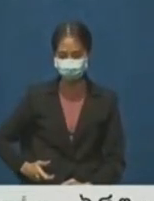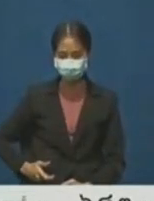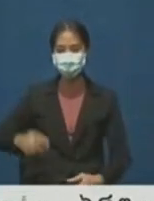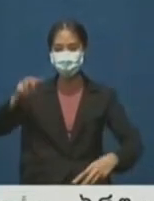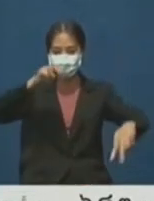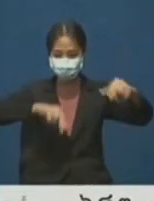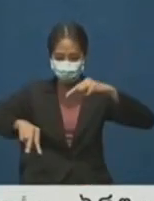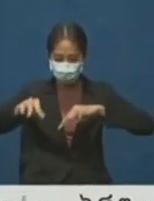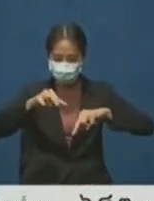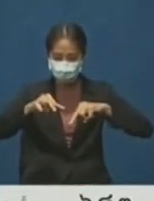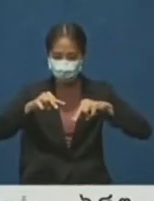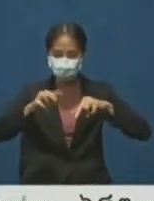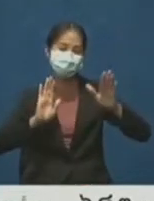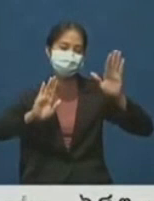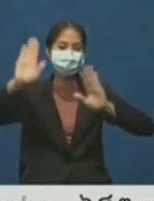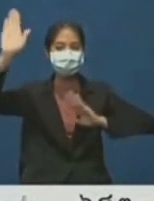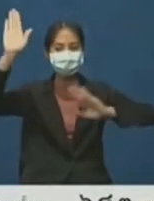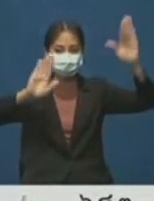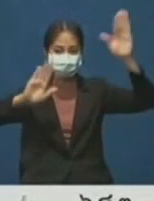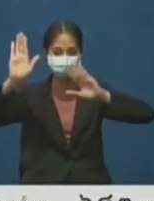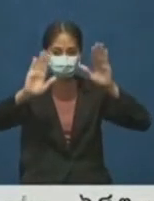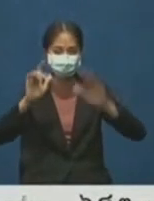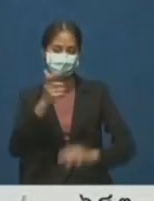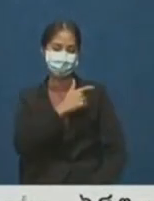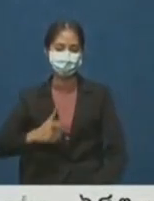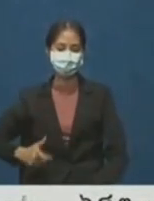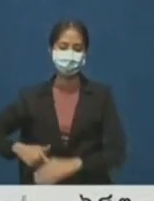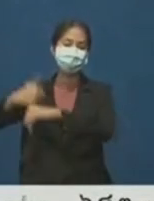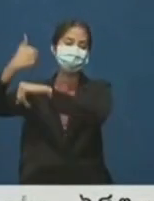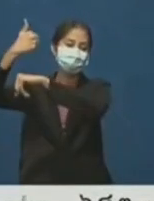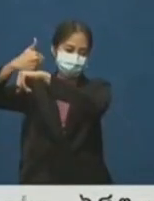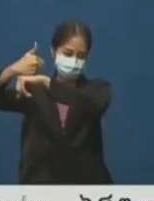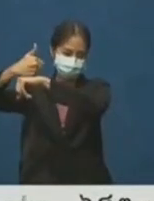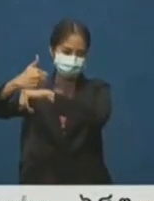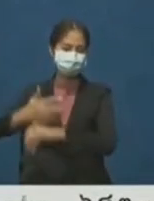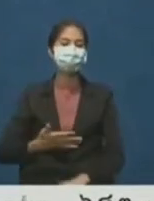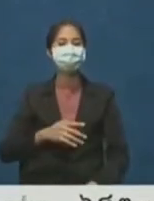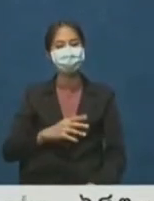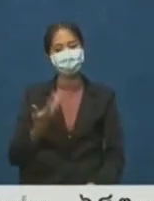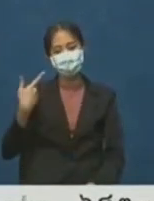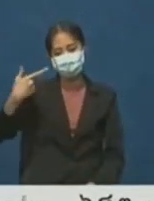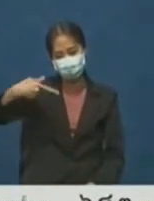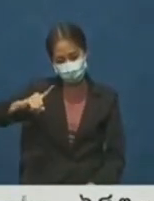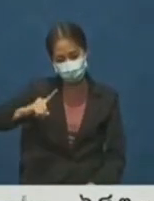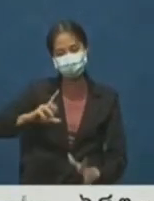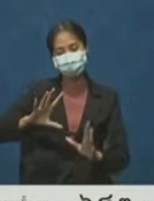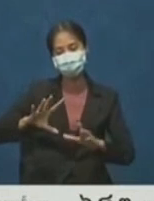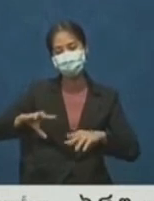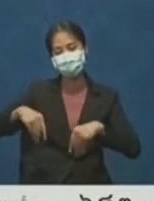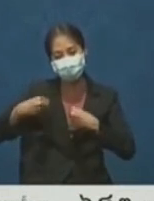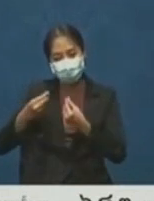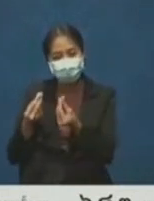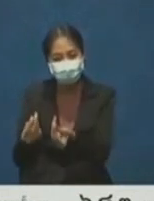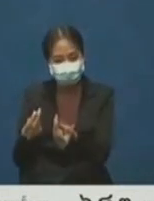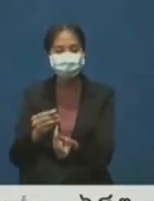หากษัตริย์และการปกครองระบอบประชาธิปไตยอันมีพระมหากษัตริย์ทรงเป็นประมุขรู้จักรักษาประโยชน์ส่วน